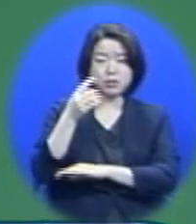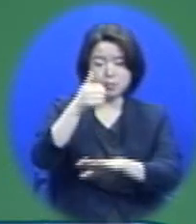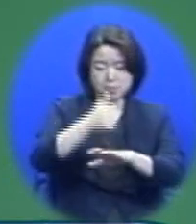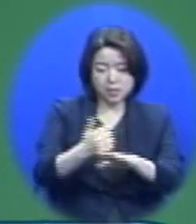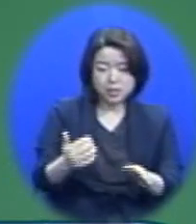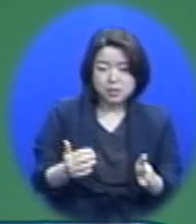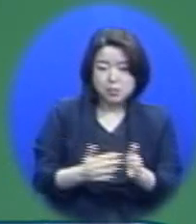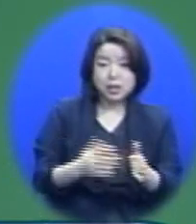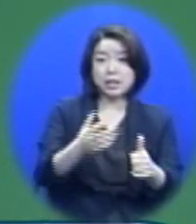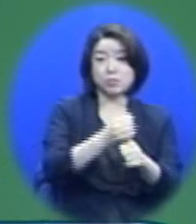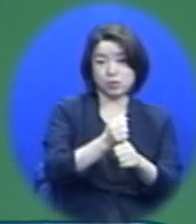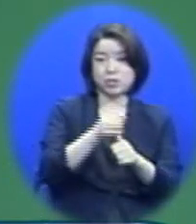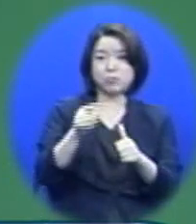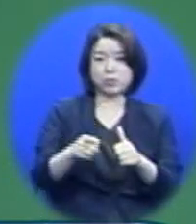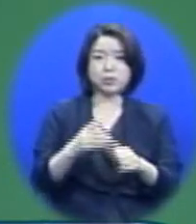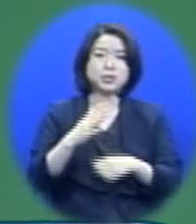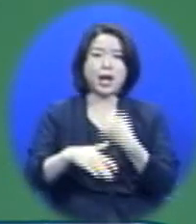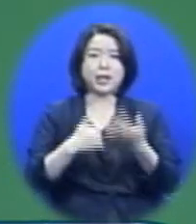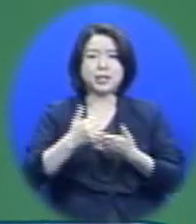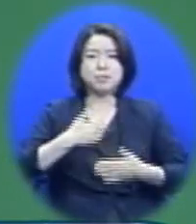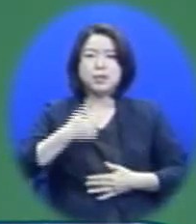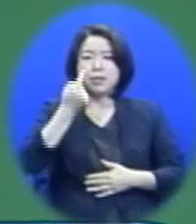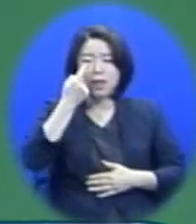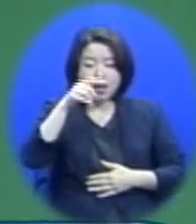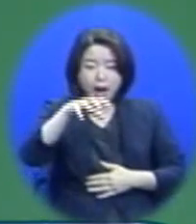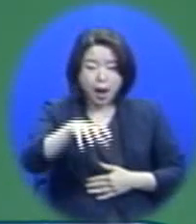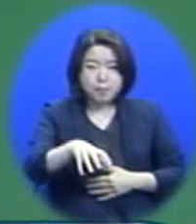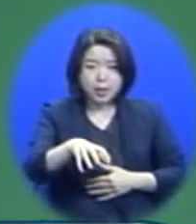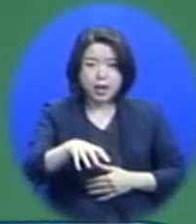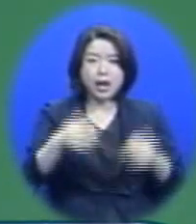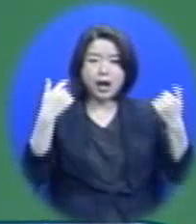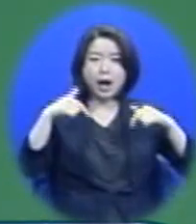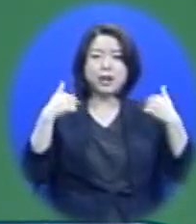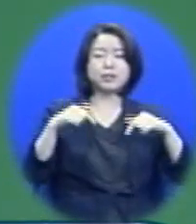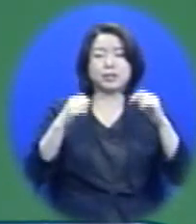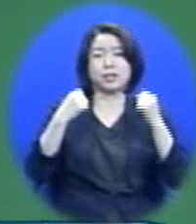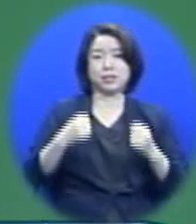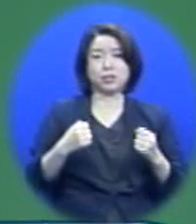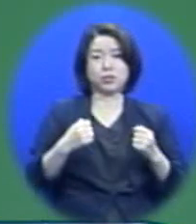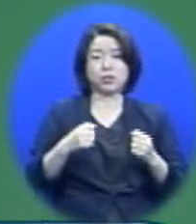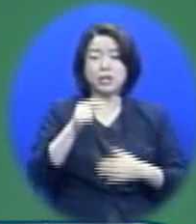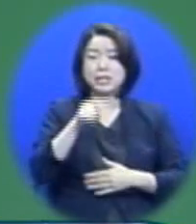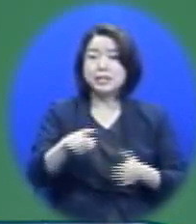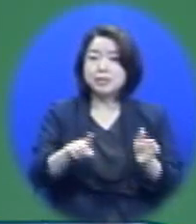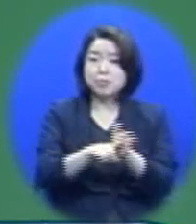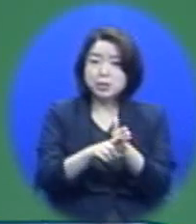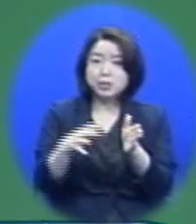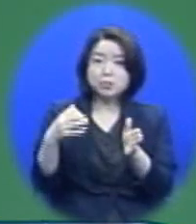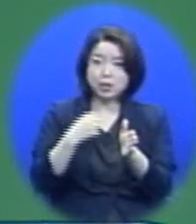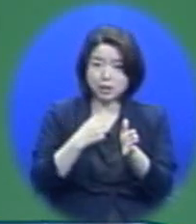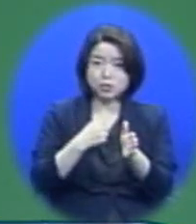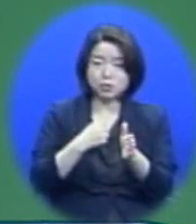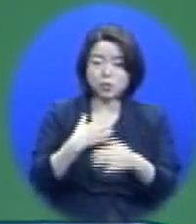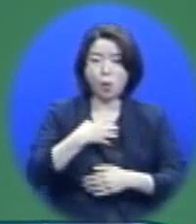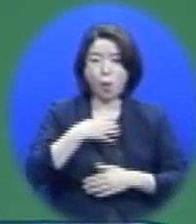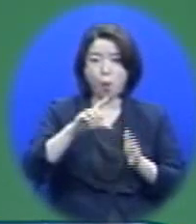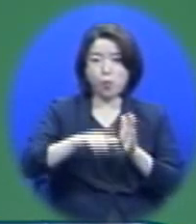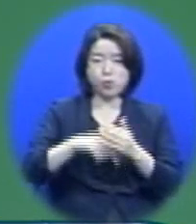것은 하나님이 내 앞에 늘 계신 것. 이 믿음 가지고 그가 위기를